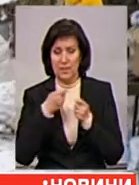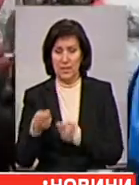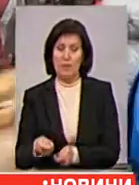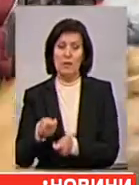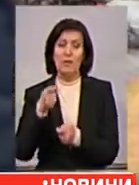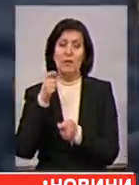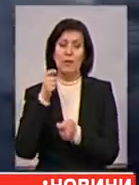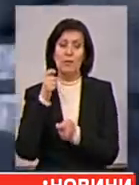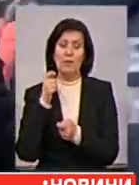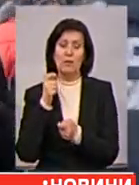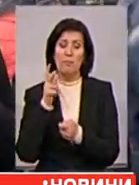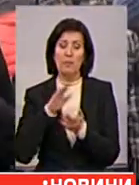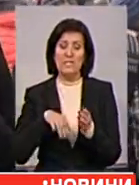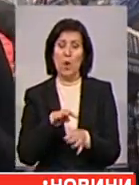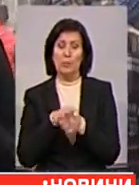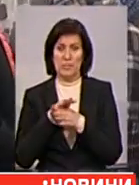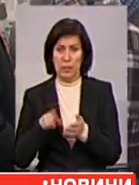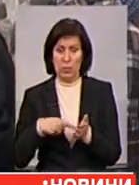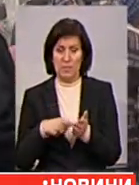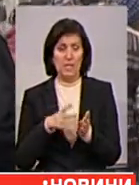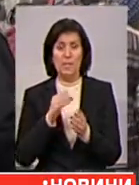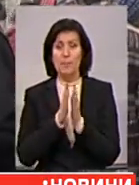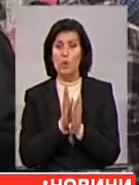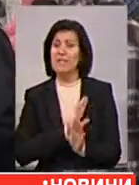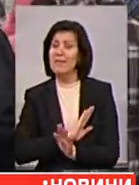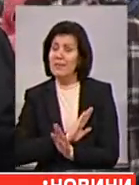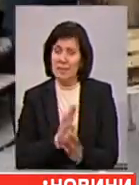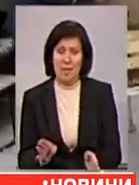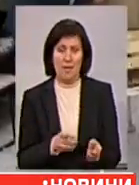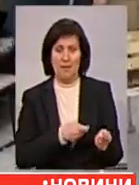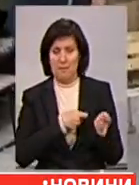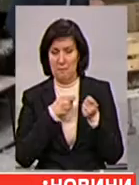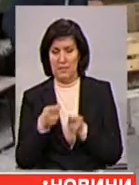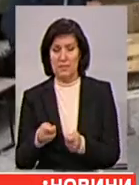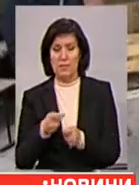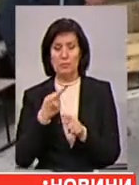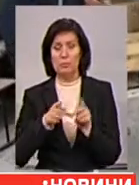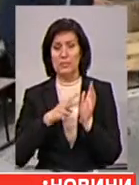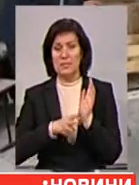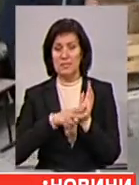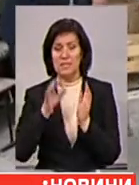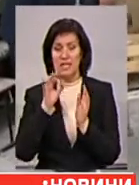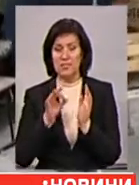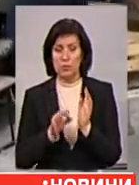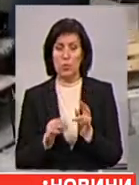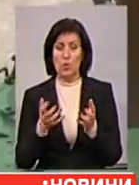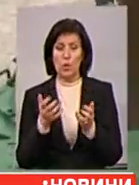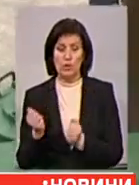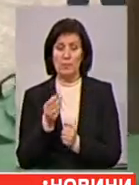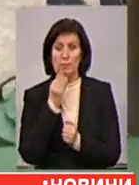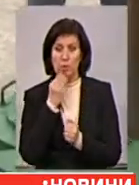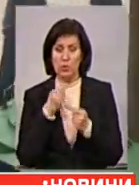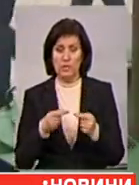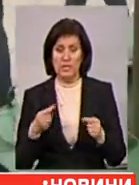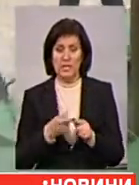не надсилати харчів та одягу, оскільки жителі вже не мають у цьому потреби. 70% авдіївців отримали продуктові